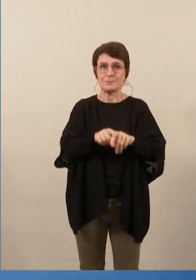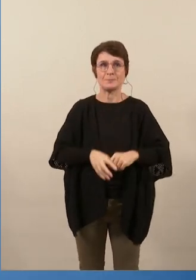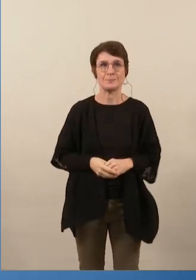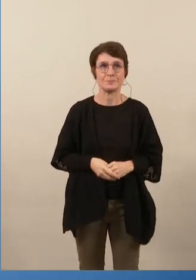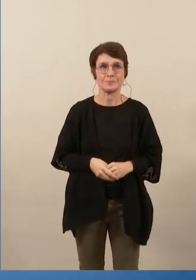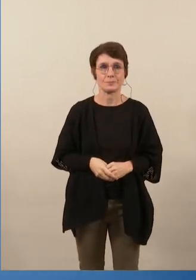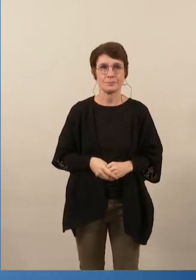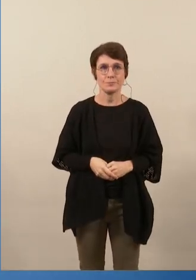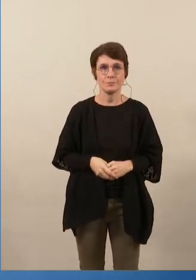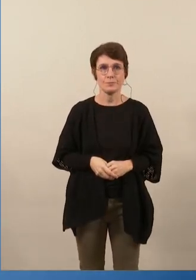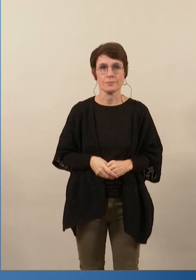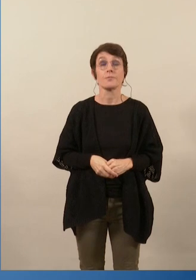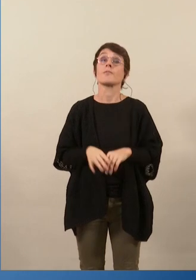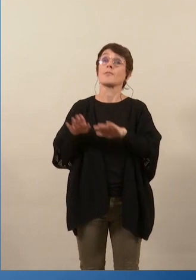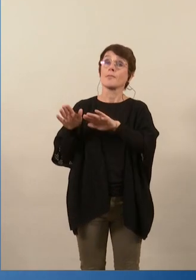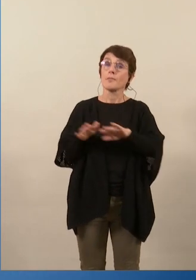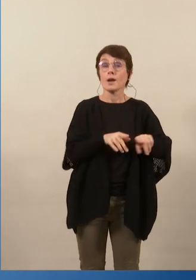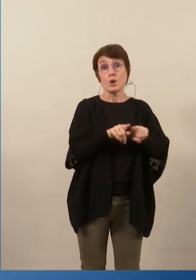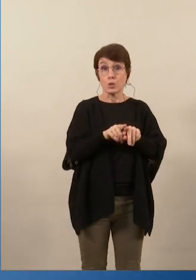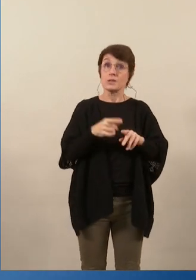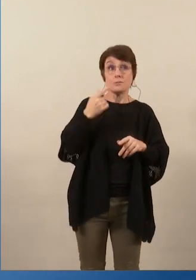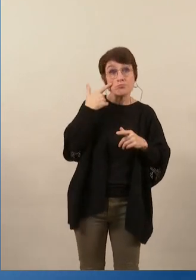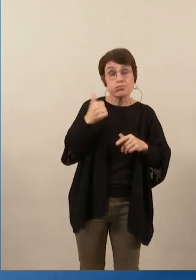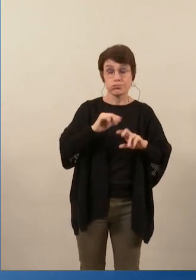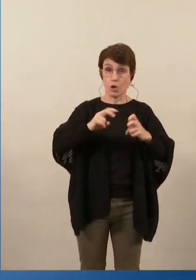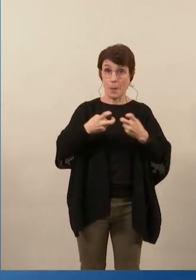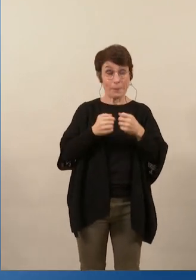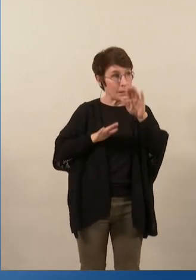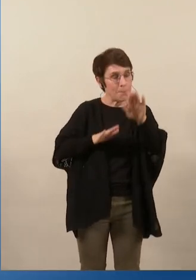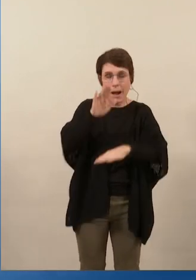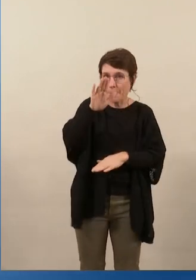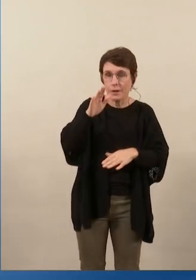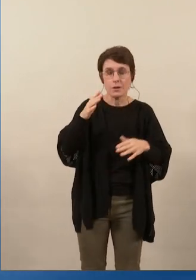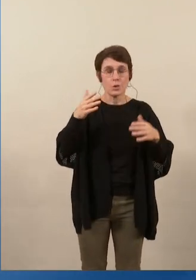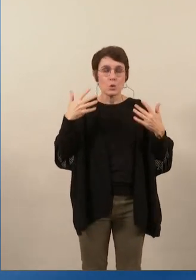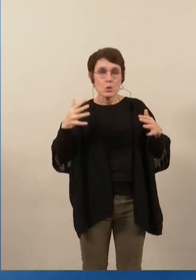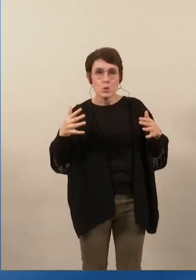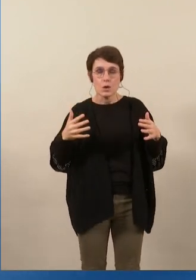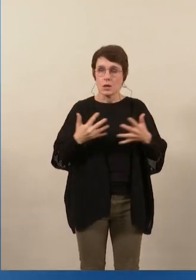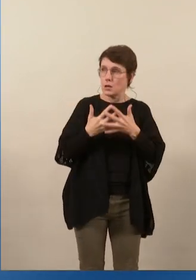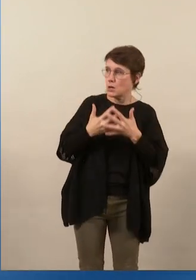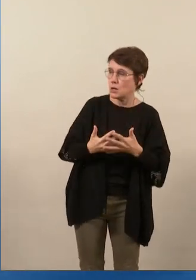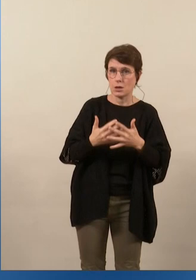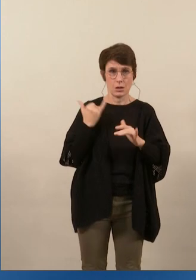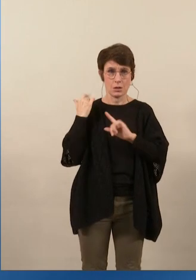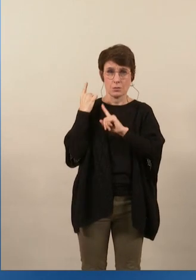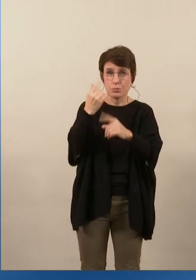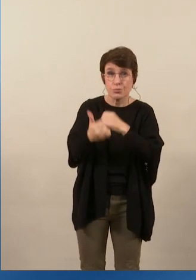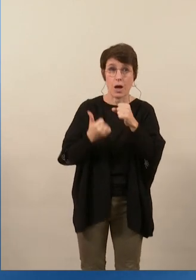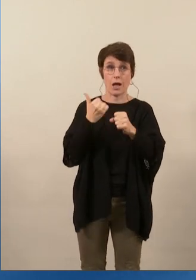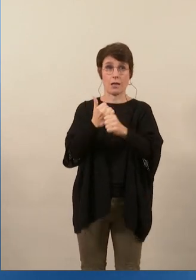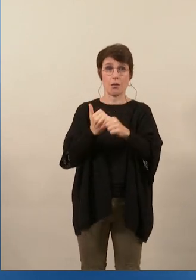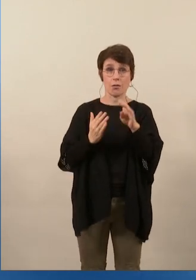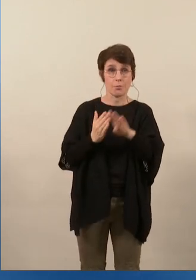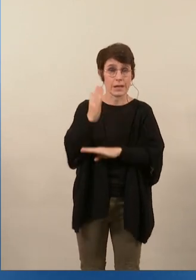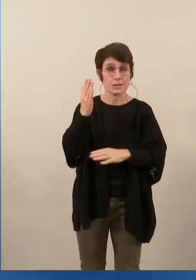l'inflation on le sait pèse un peu partout depuis maintenant en plus d'un an euh